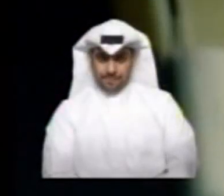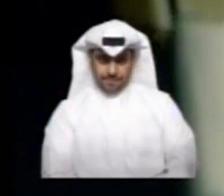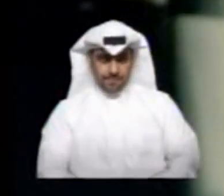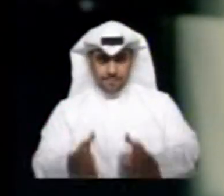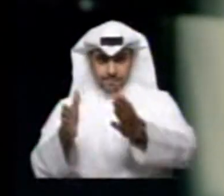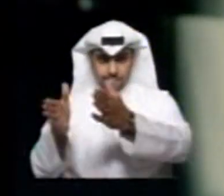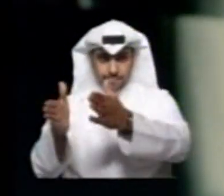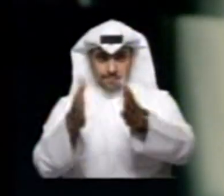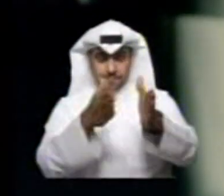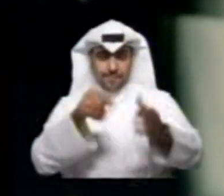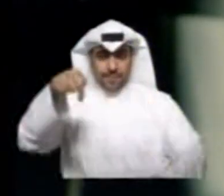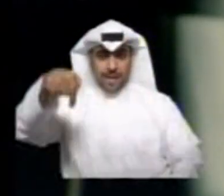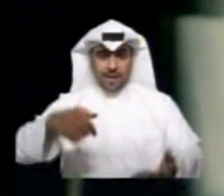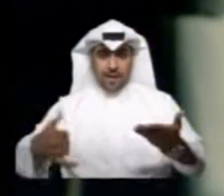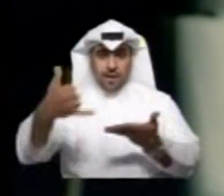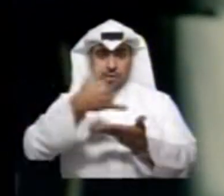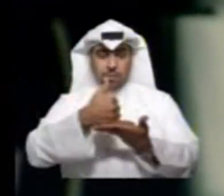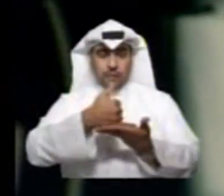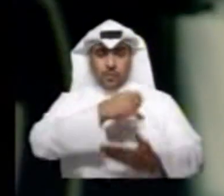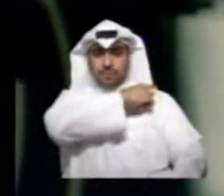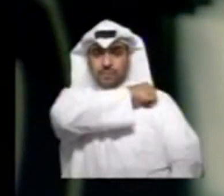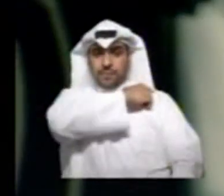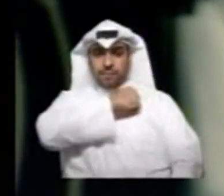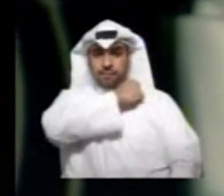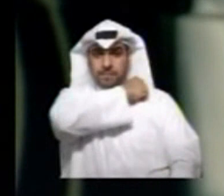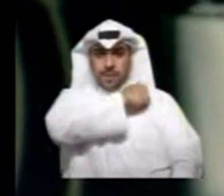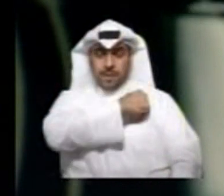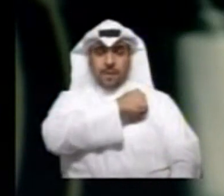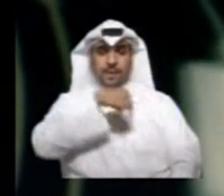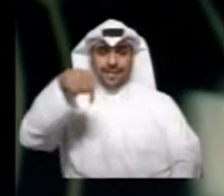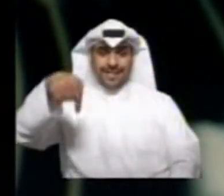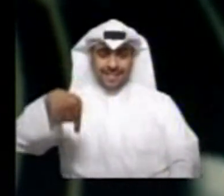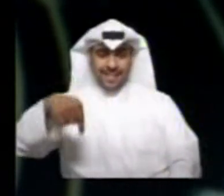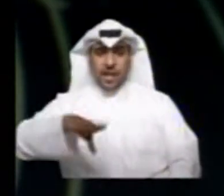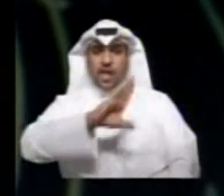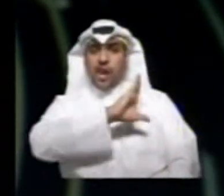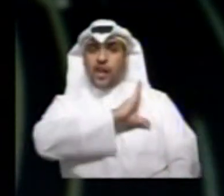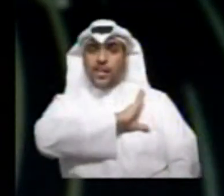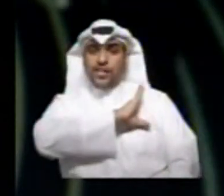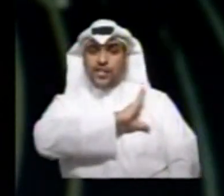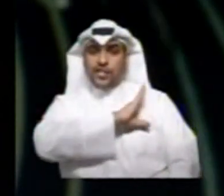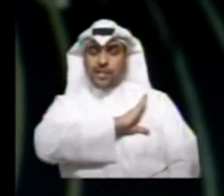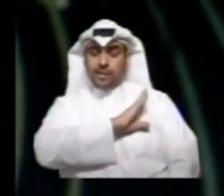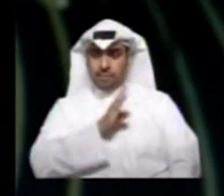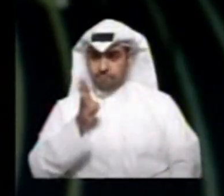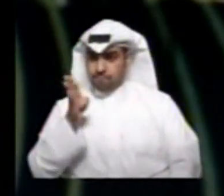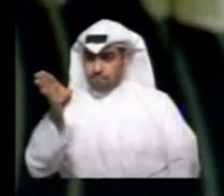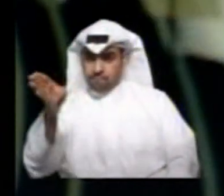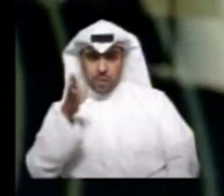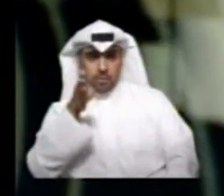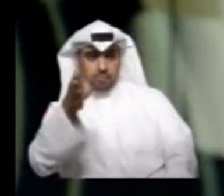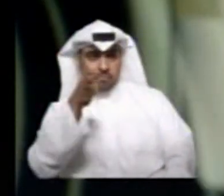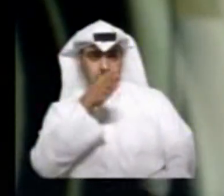قام أمير فرقة قوة الواجب غيث العميد الركن عادل رجيب بزيارة ميدانية لمدينة صباح